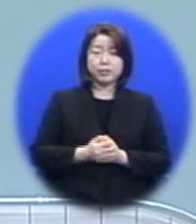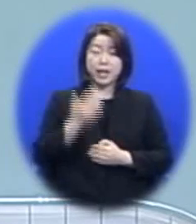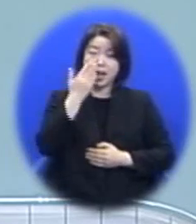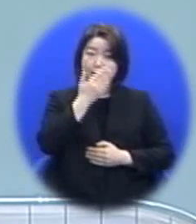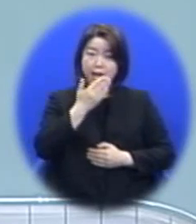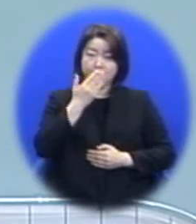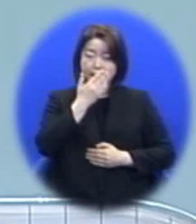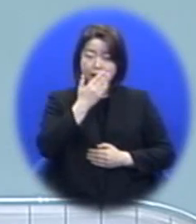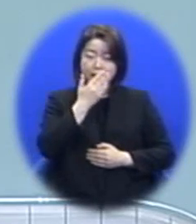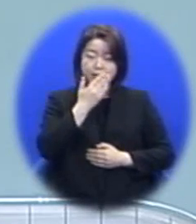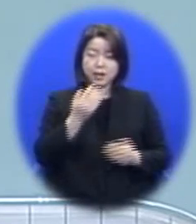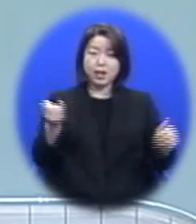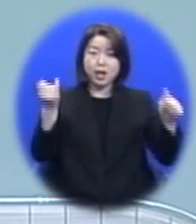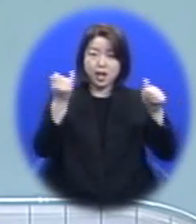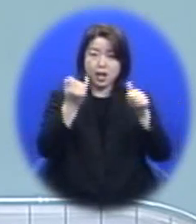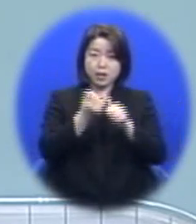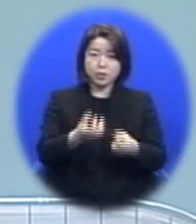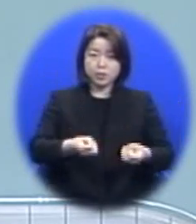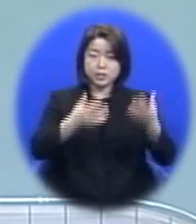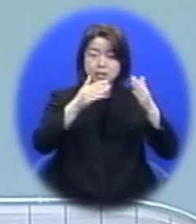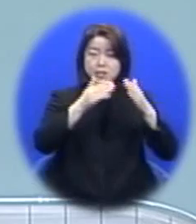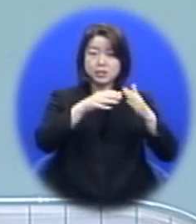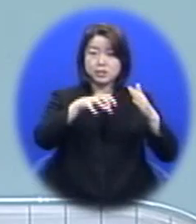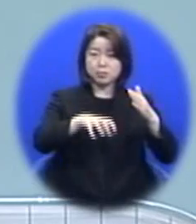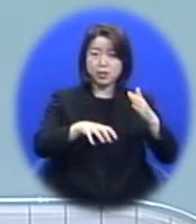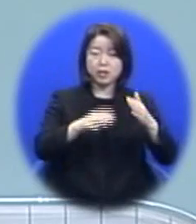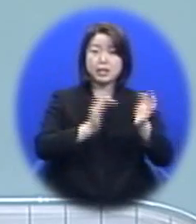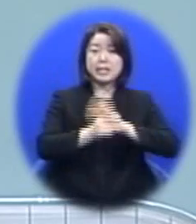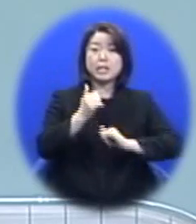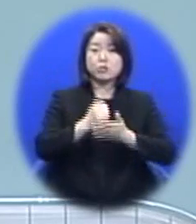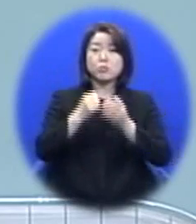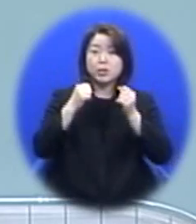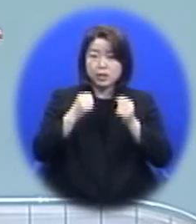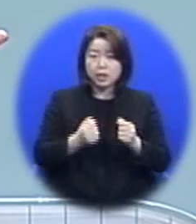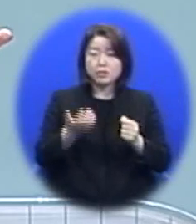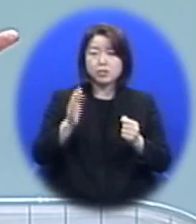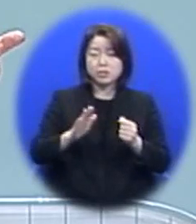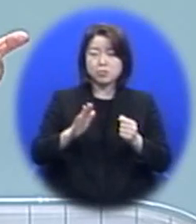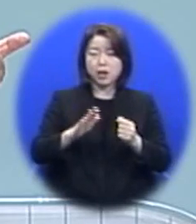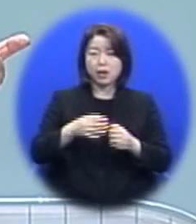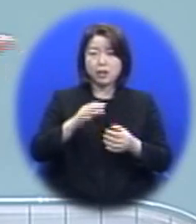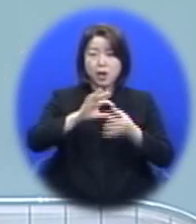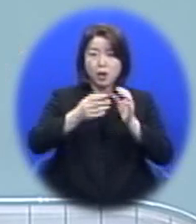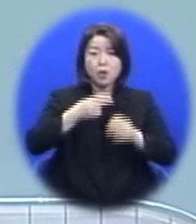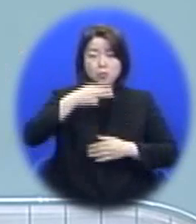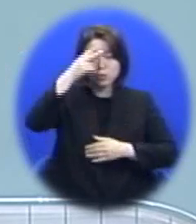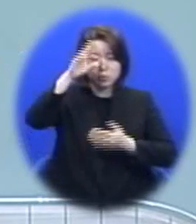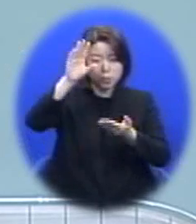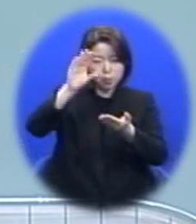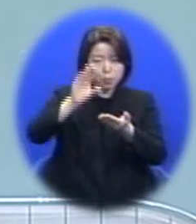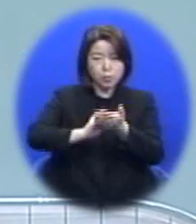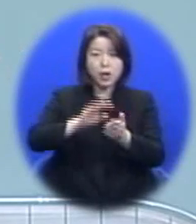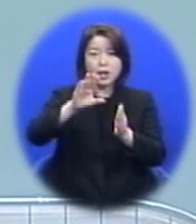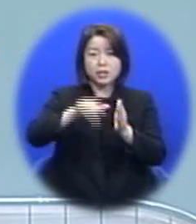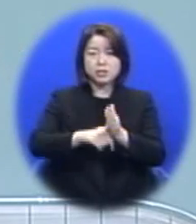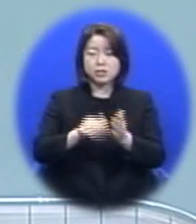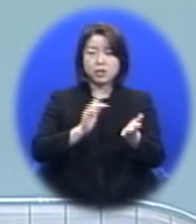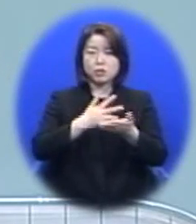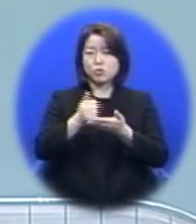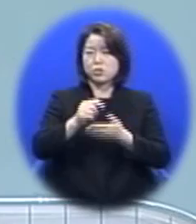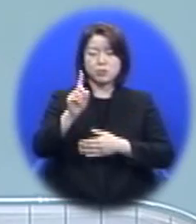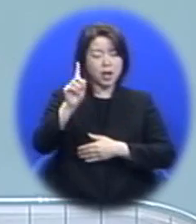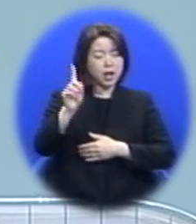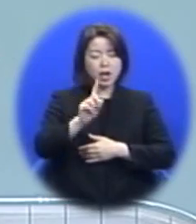가나온인 잔치집에 예수님이 계셨지만 포도주가 떨어졌을 때 주님은 아무것도 하실 수 없었어요.